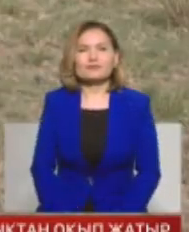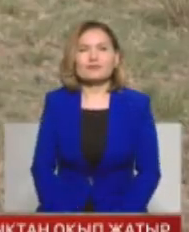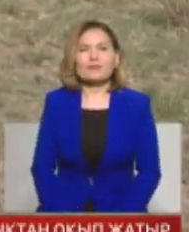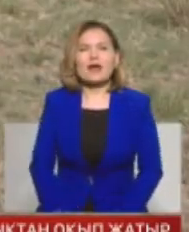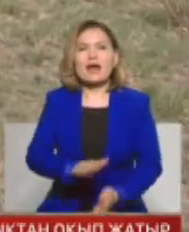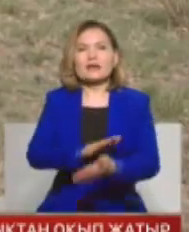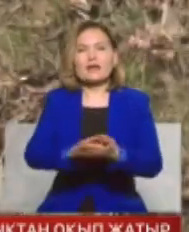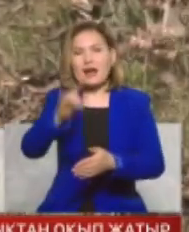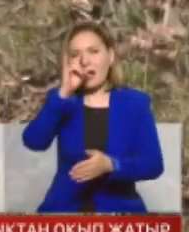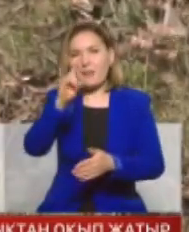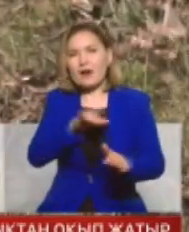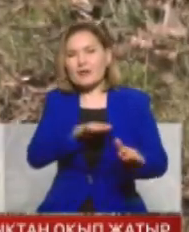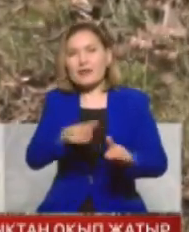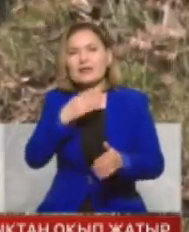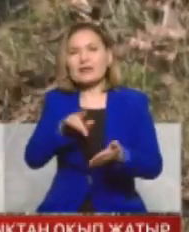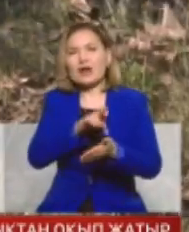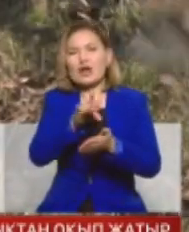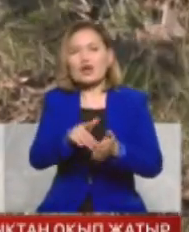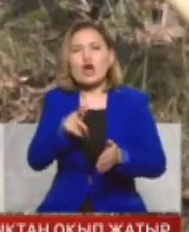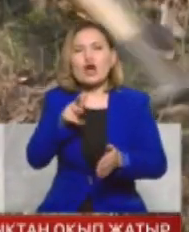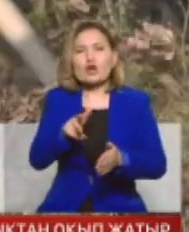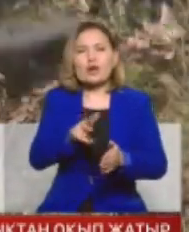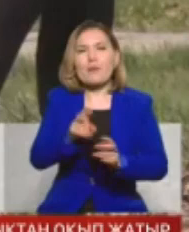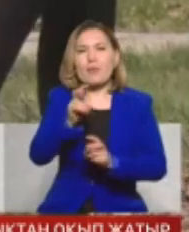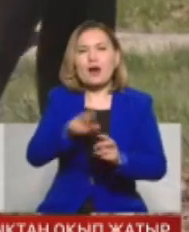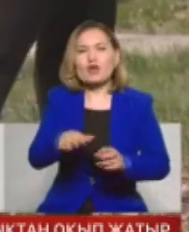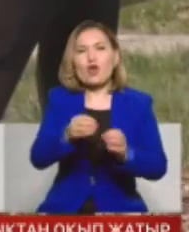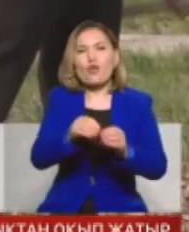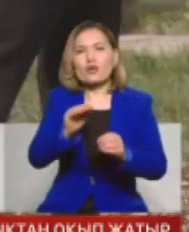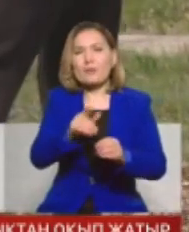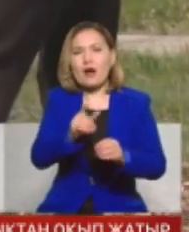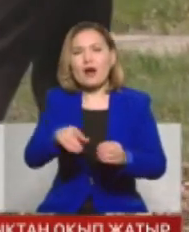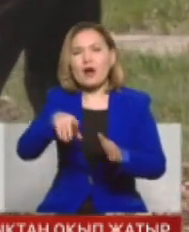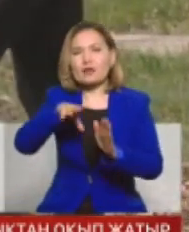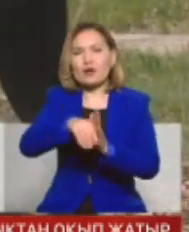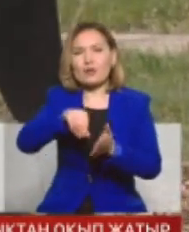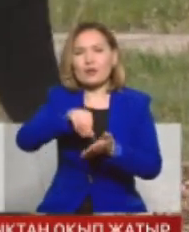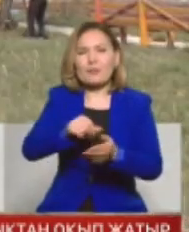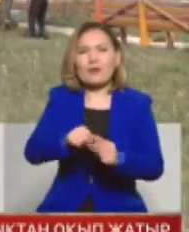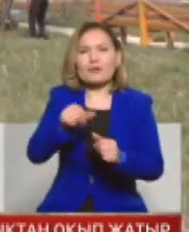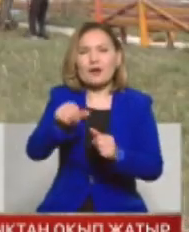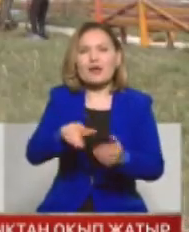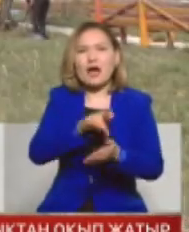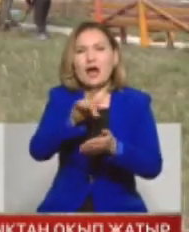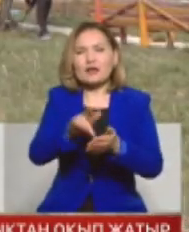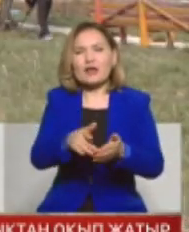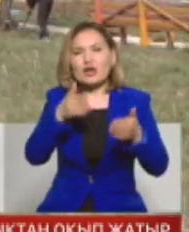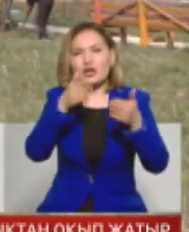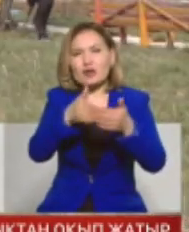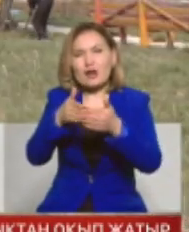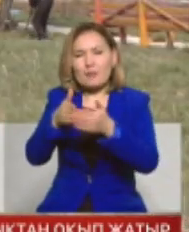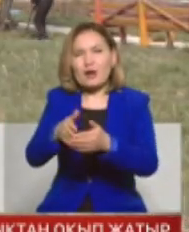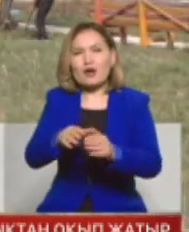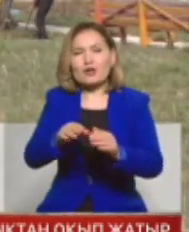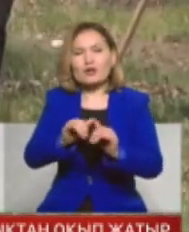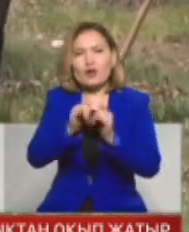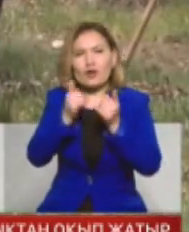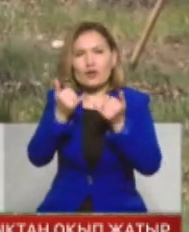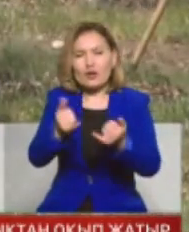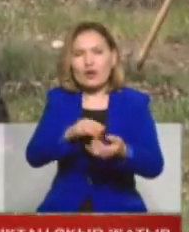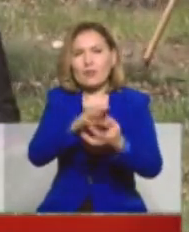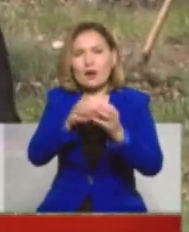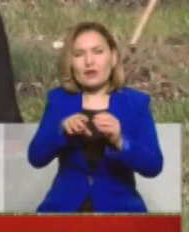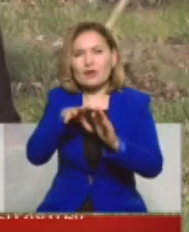Таза Қазақстан акциясына Семейде 3000-нан астам кәсіпорын, 10000-нан аса тұрғын үлес қосқан. Әсіресе шаһардың шеткі аудандарына көңіл бөлінді. Соңғы